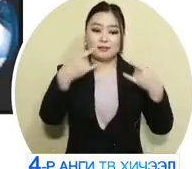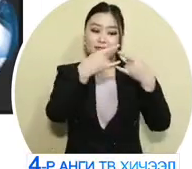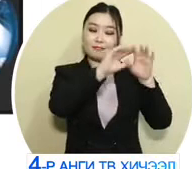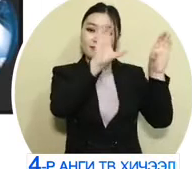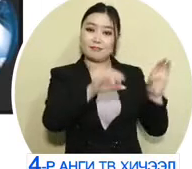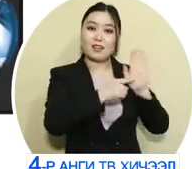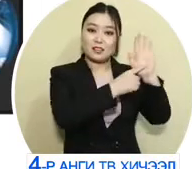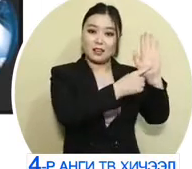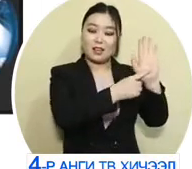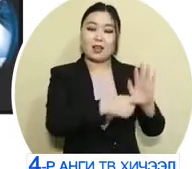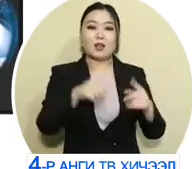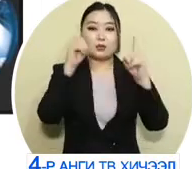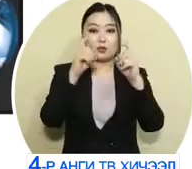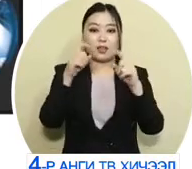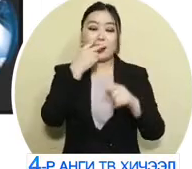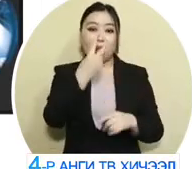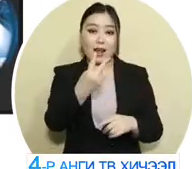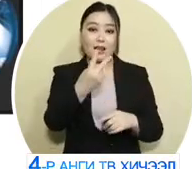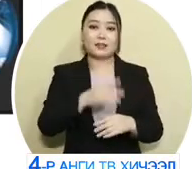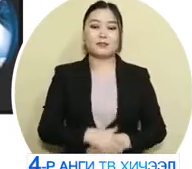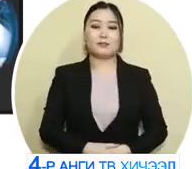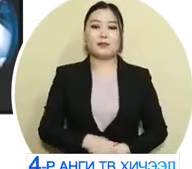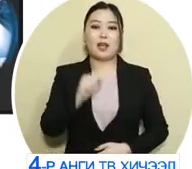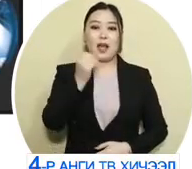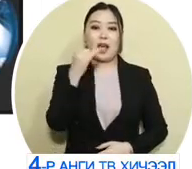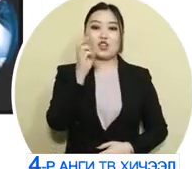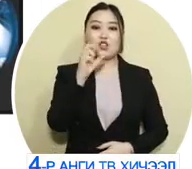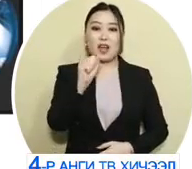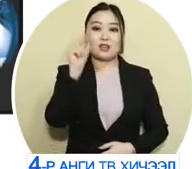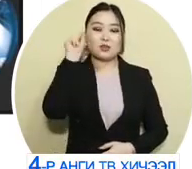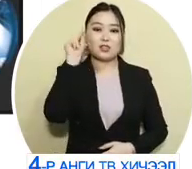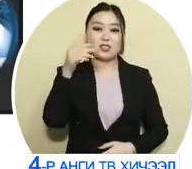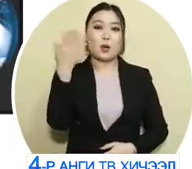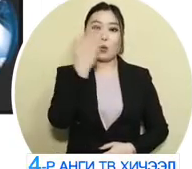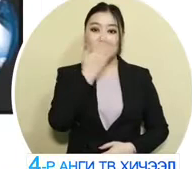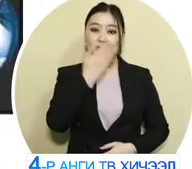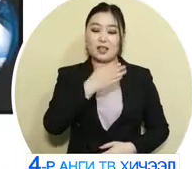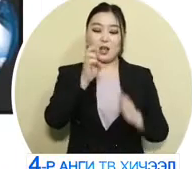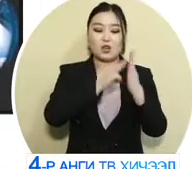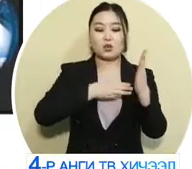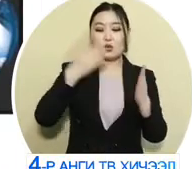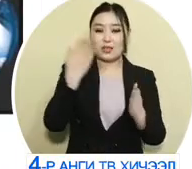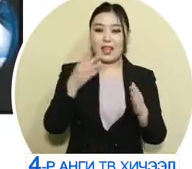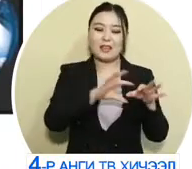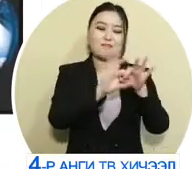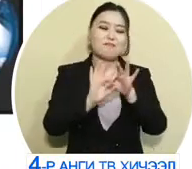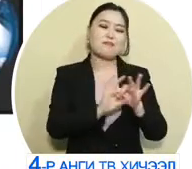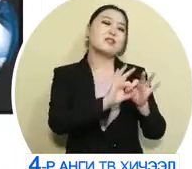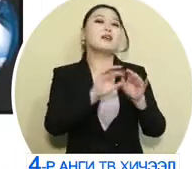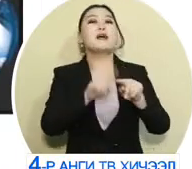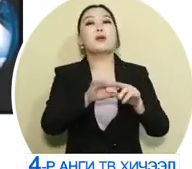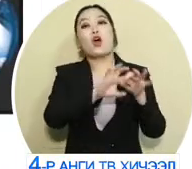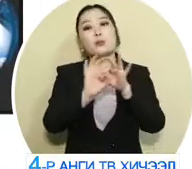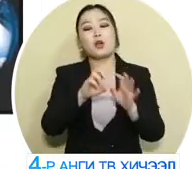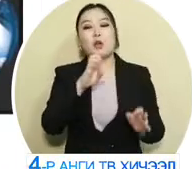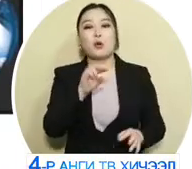байгаа зургийг ажиглаад за Айша сурагчийн маань унссан шүлгтэй ямар уялдаа холбоотой байна? Болдоо хүүгийн